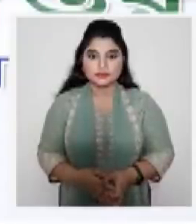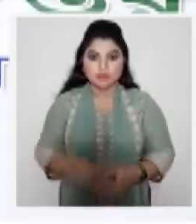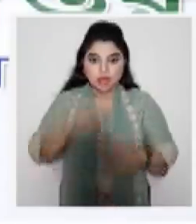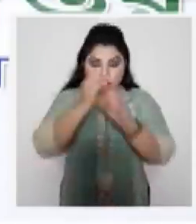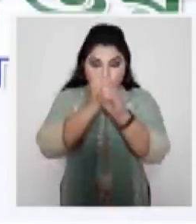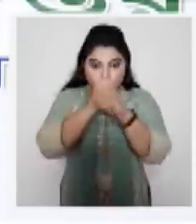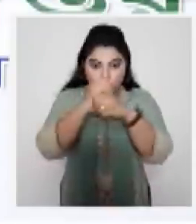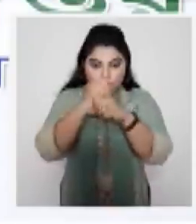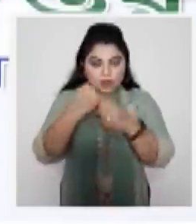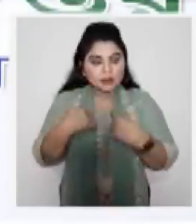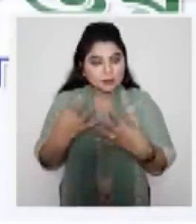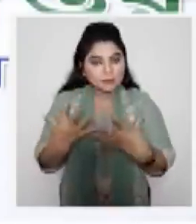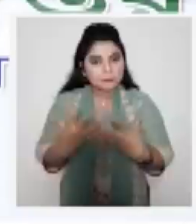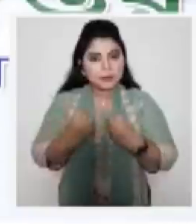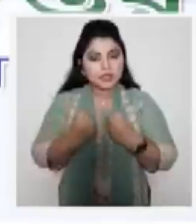এবং